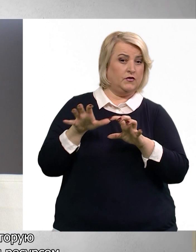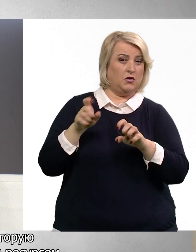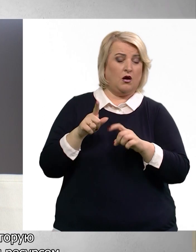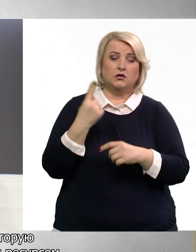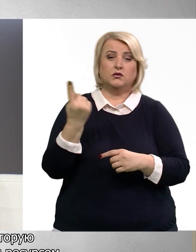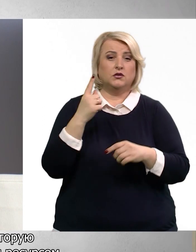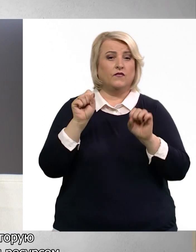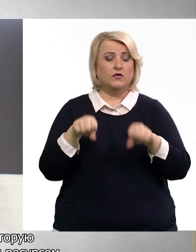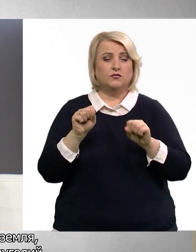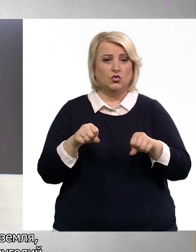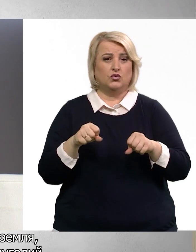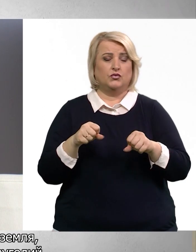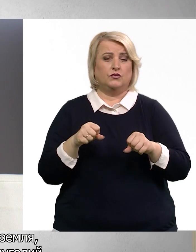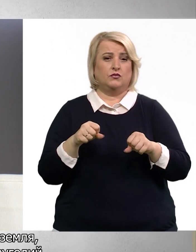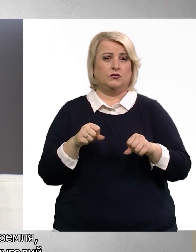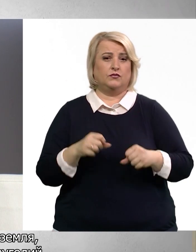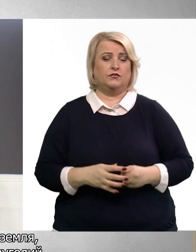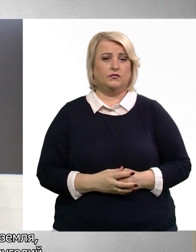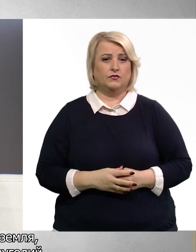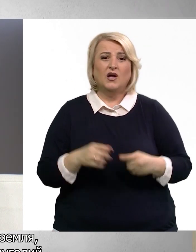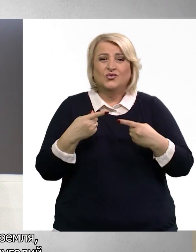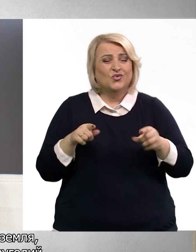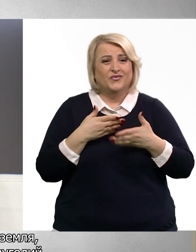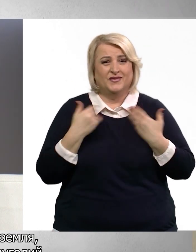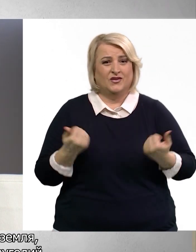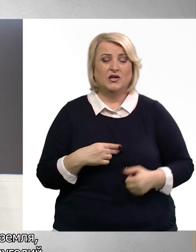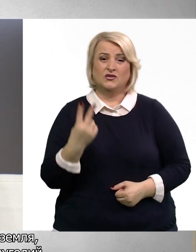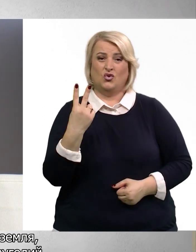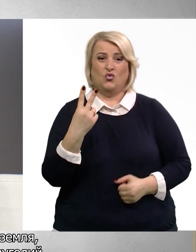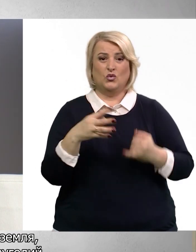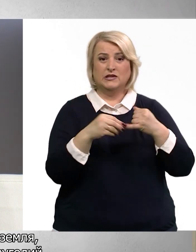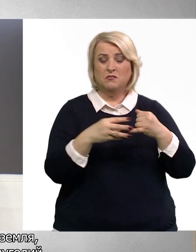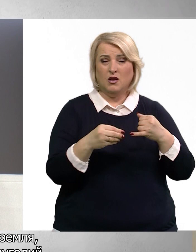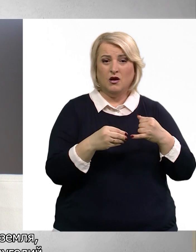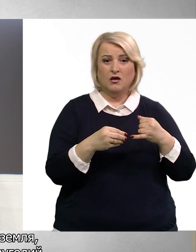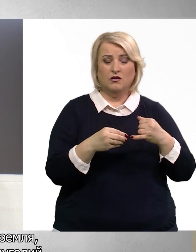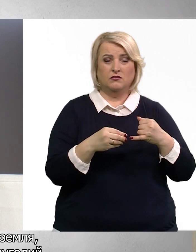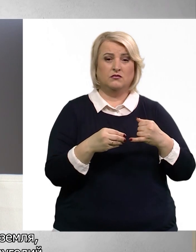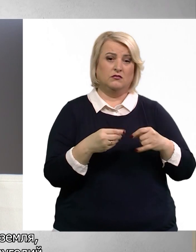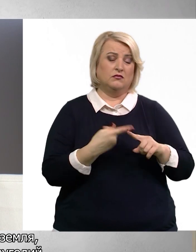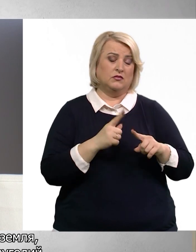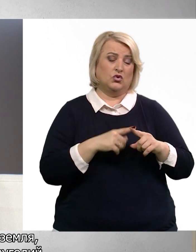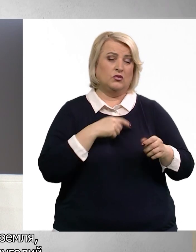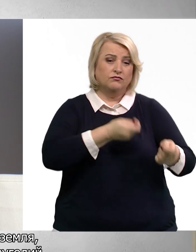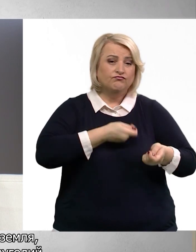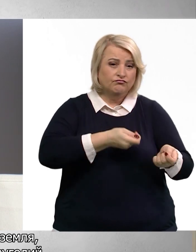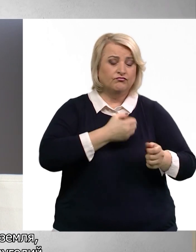unică și importantă în țară. Noi alte resurse nu avem. Noi avem două resurse. Avem pământ, în principiu, pe care lucrăm